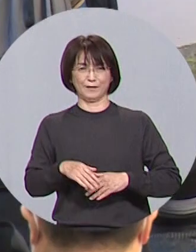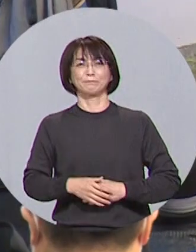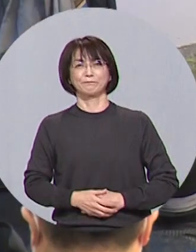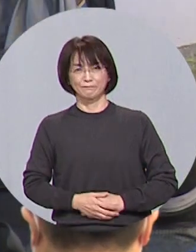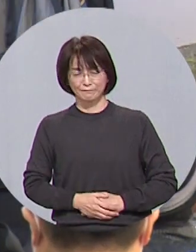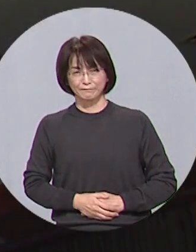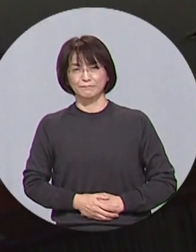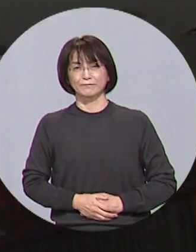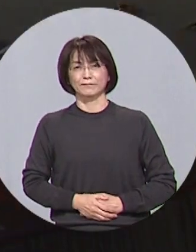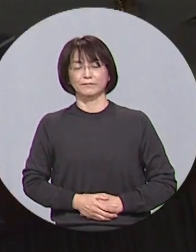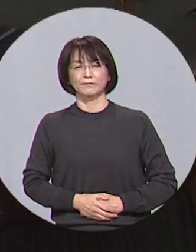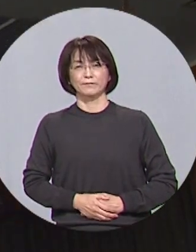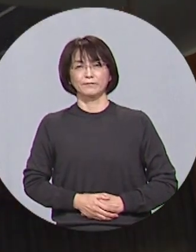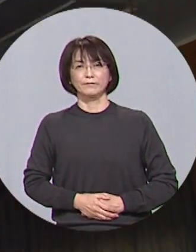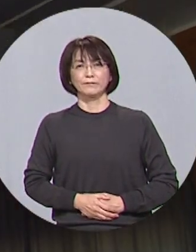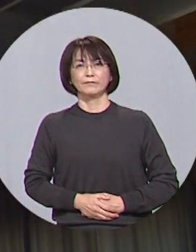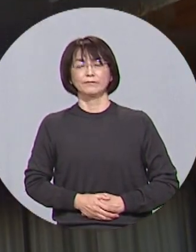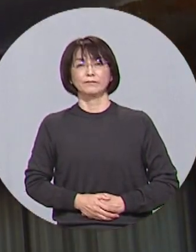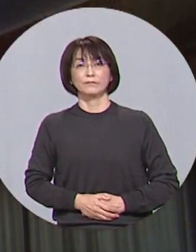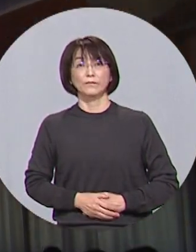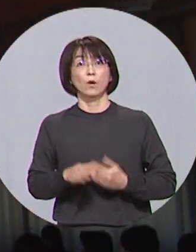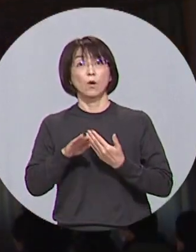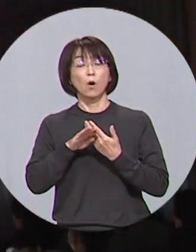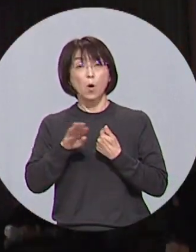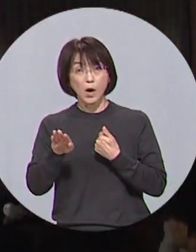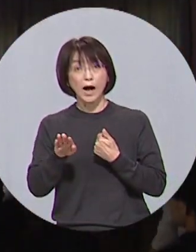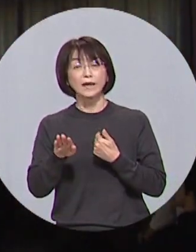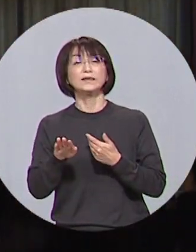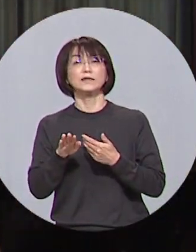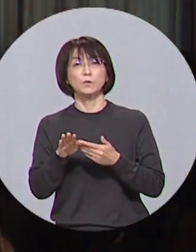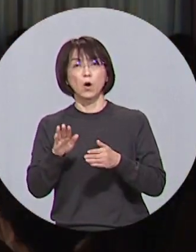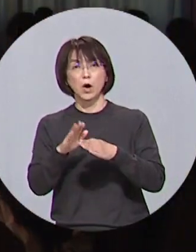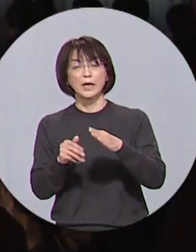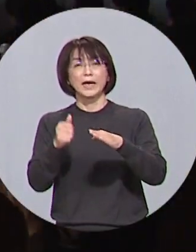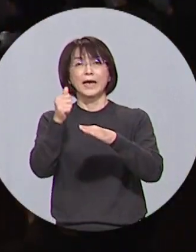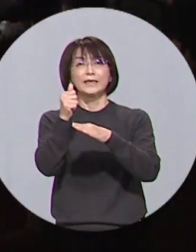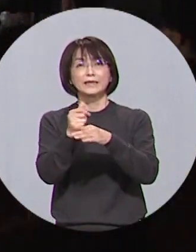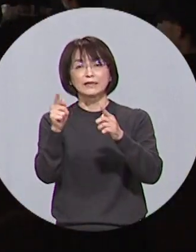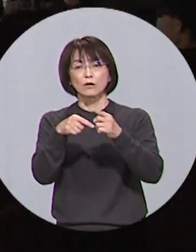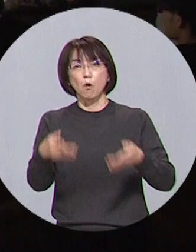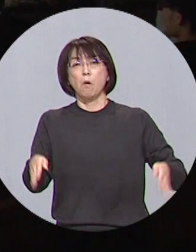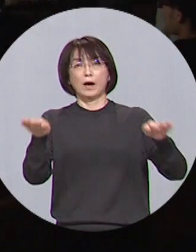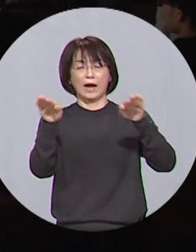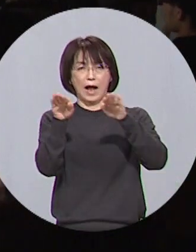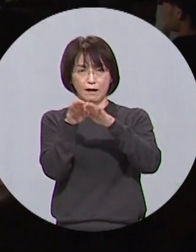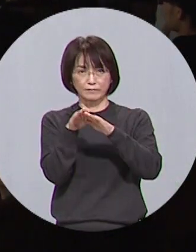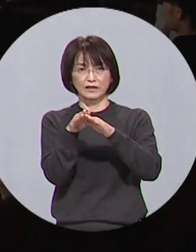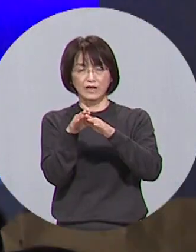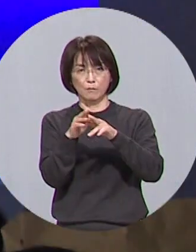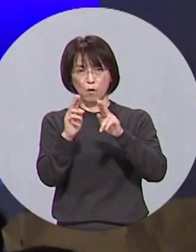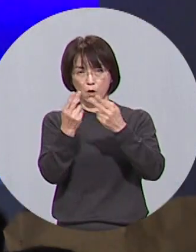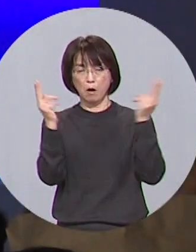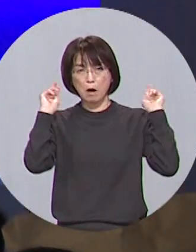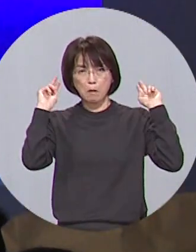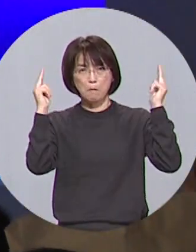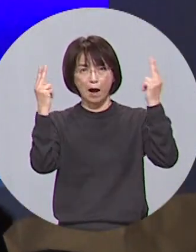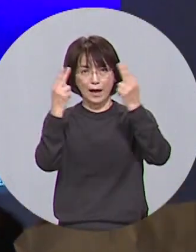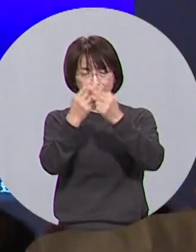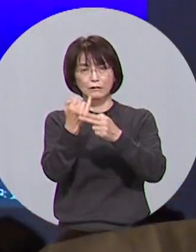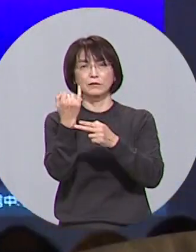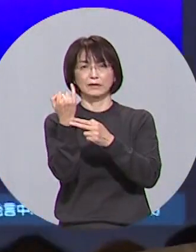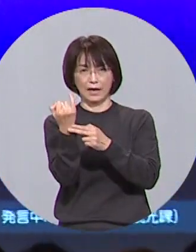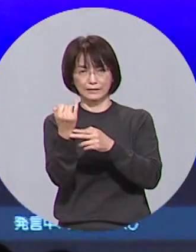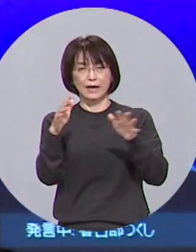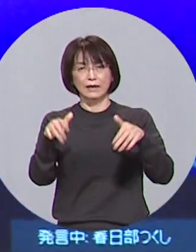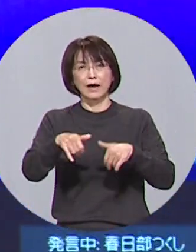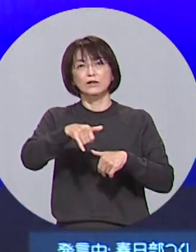わいい。 さらに知事公館では埼玉バーチャル観光大使の VTuber 春日部つく